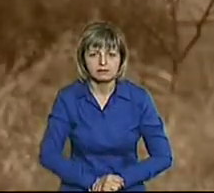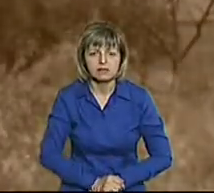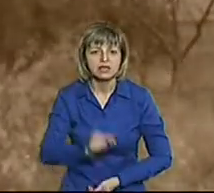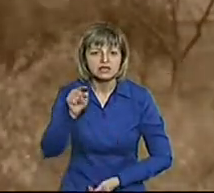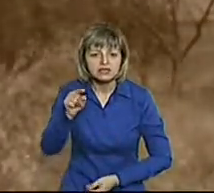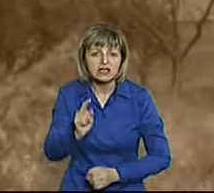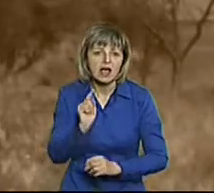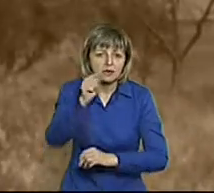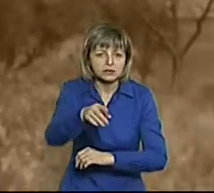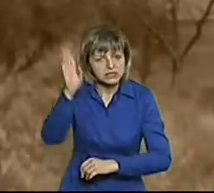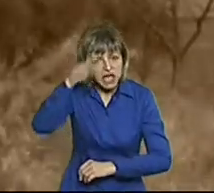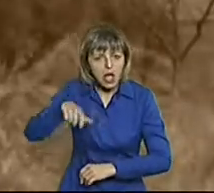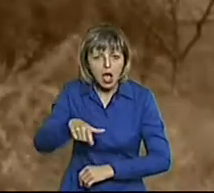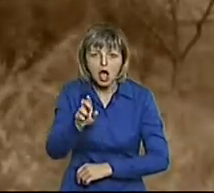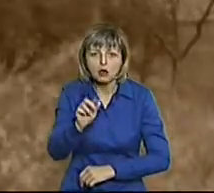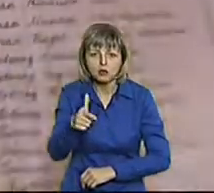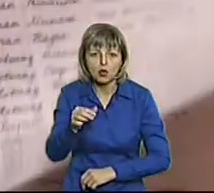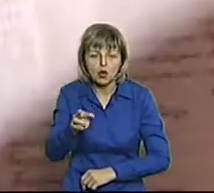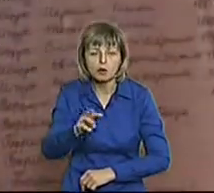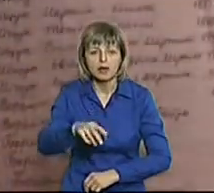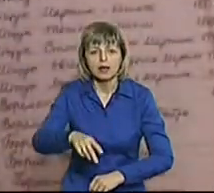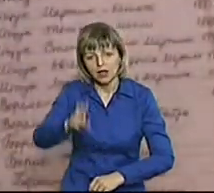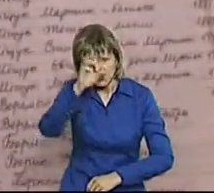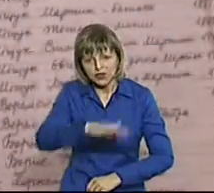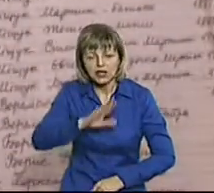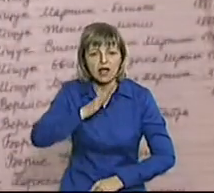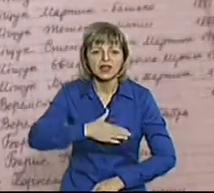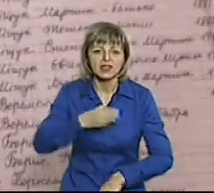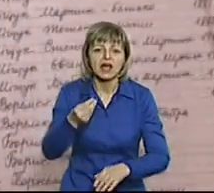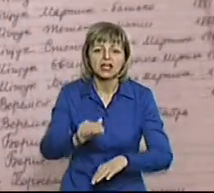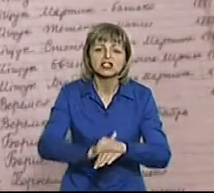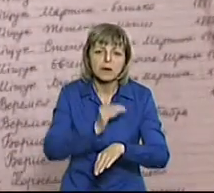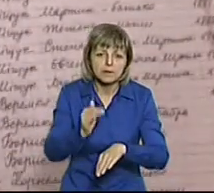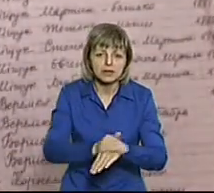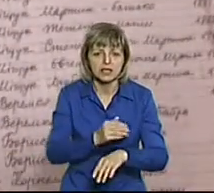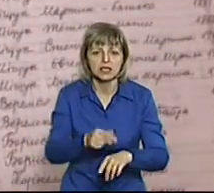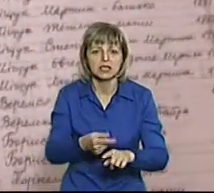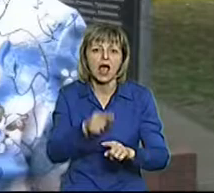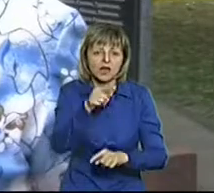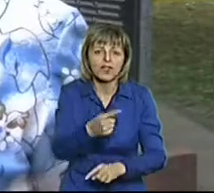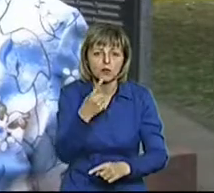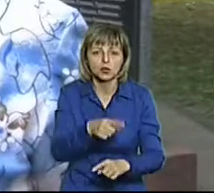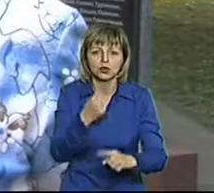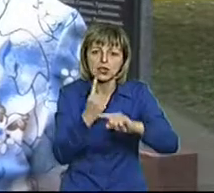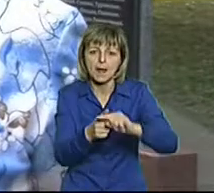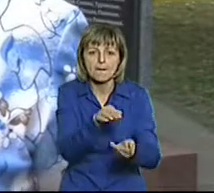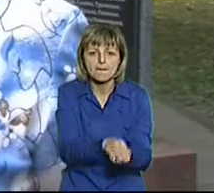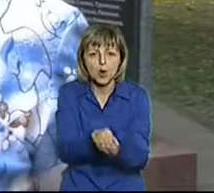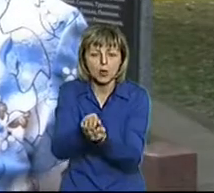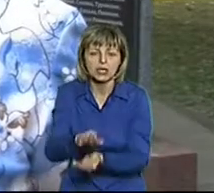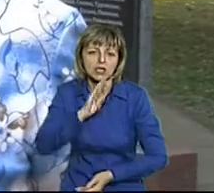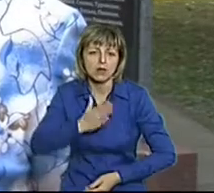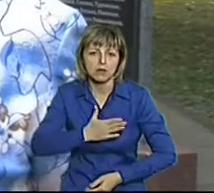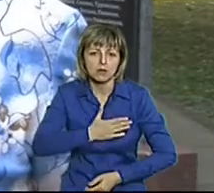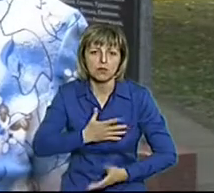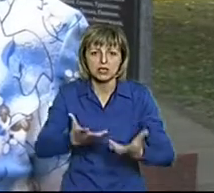Там за Богом, ген за Богом, край наш милий, а у нім святі могили. Моя родина,